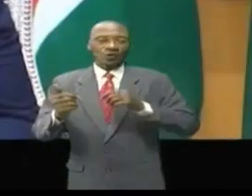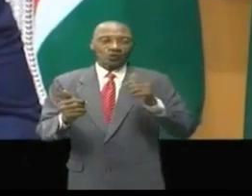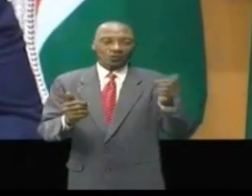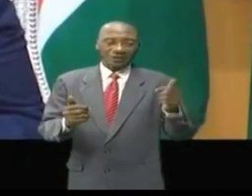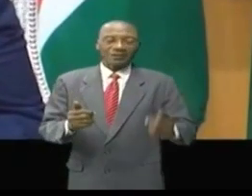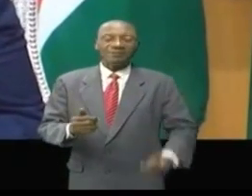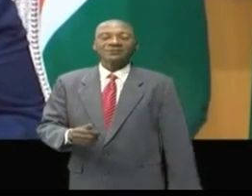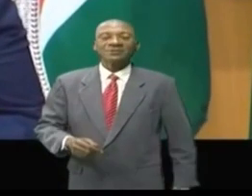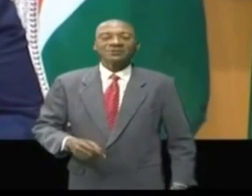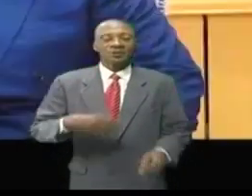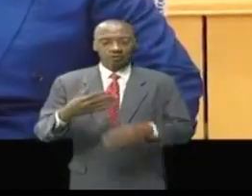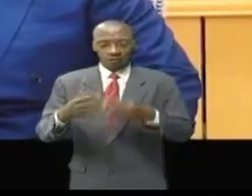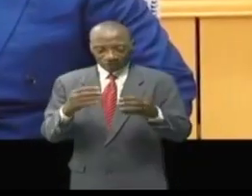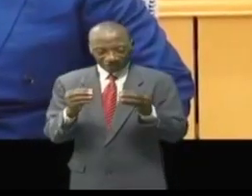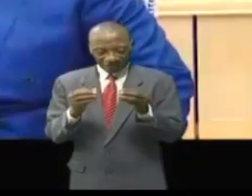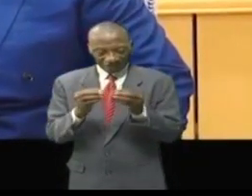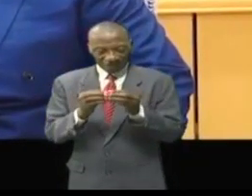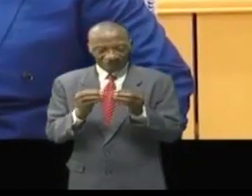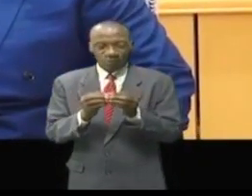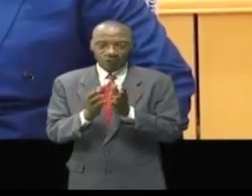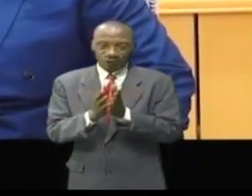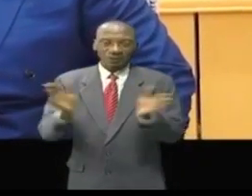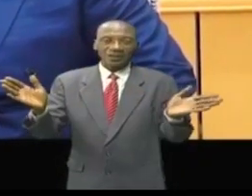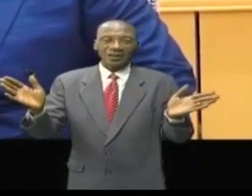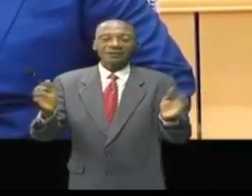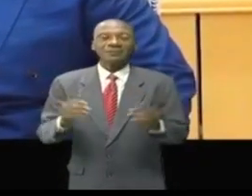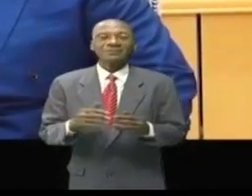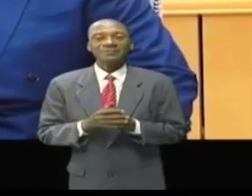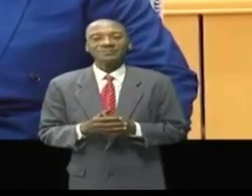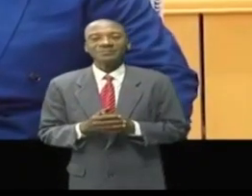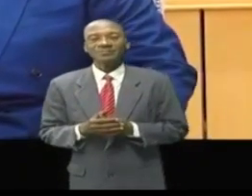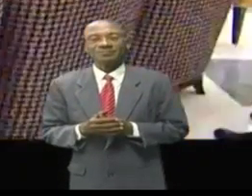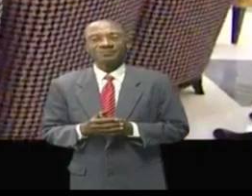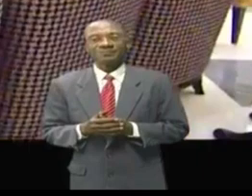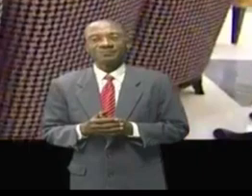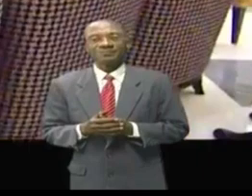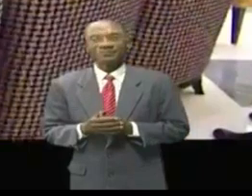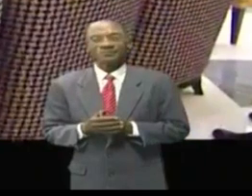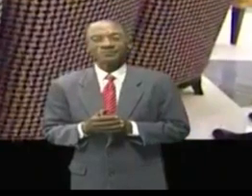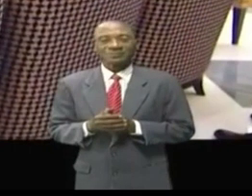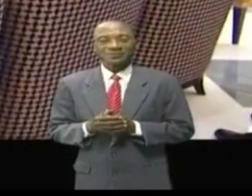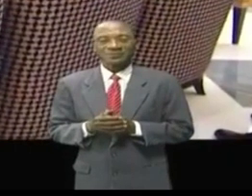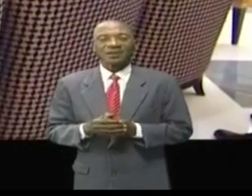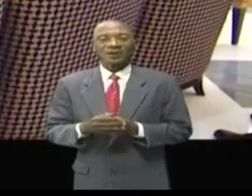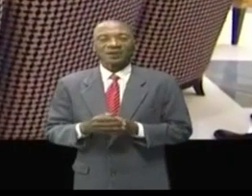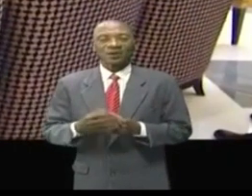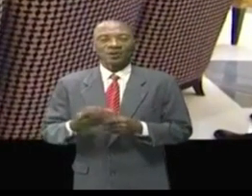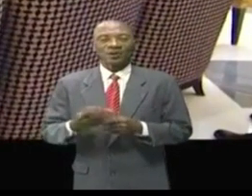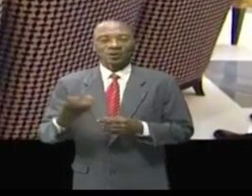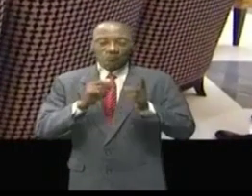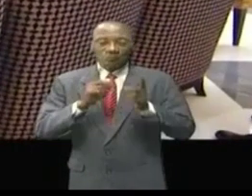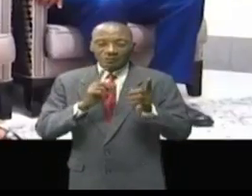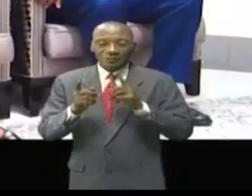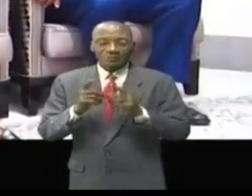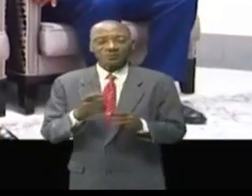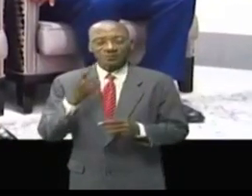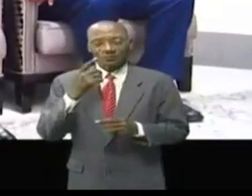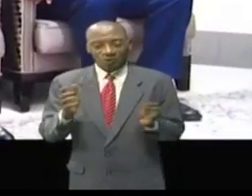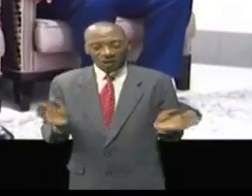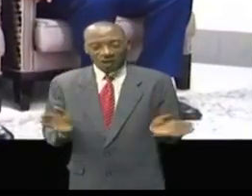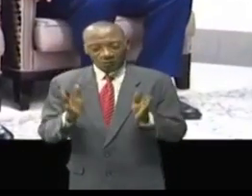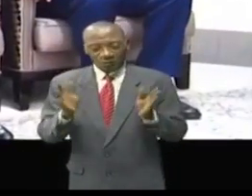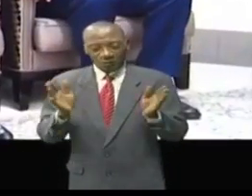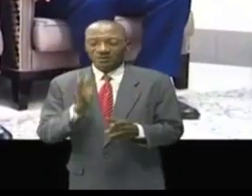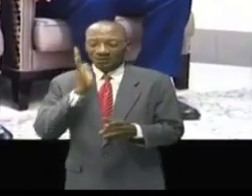heure, tenu hors portée du champ des caméras. Ces discussions ont permis aux deux pays de renforcer les liens de